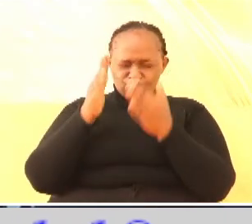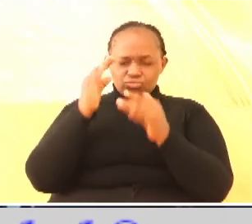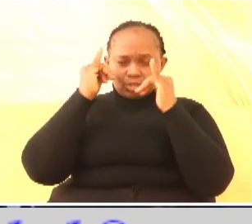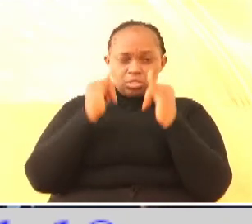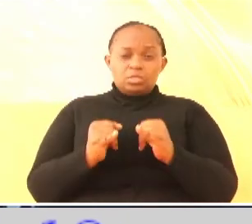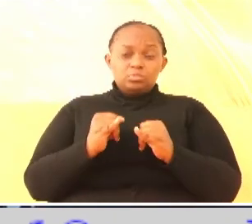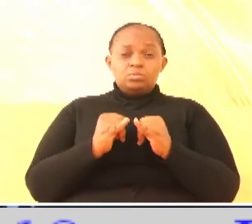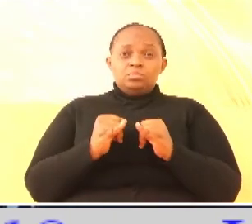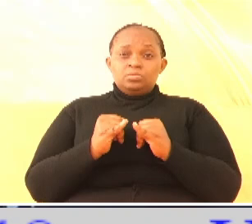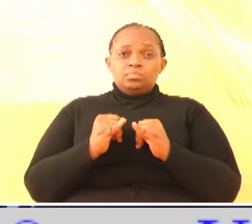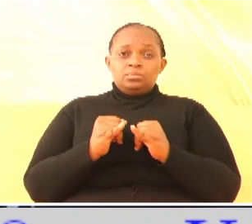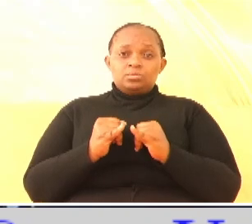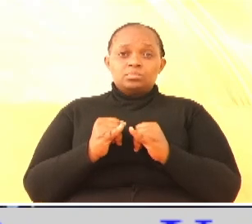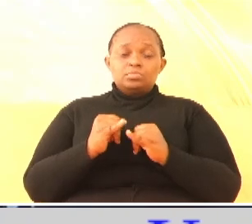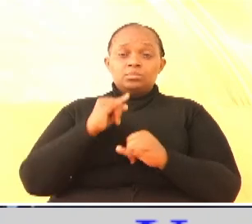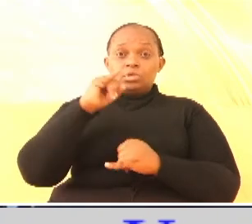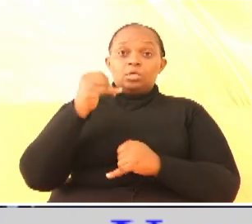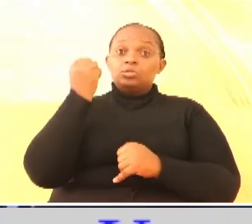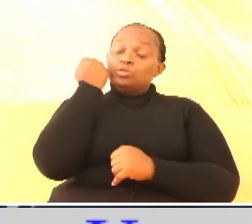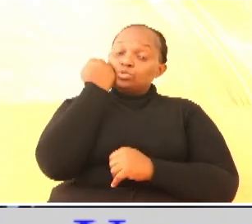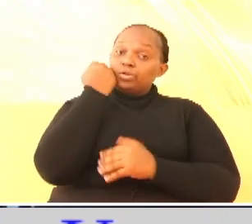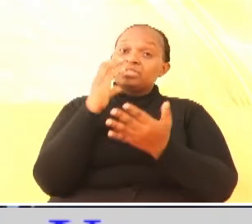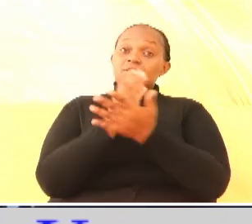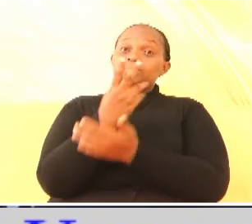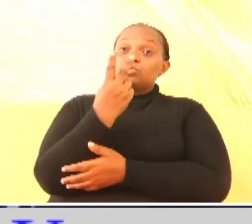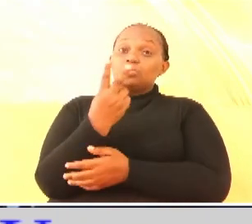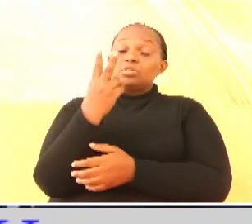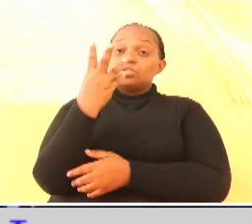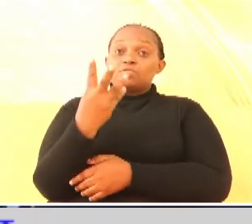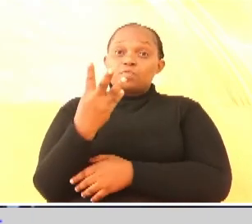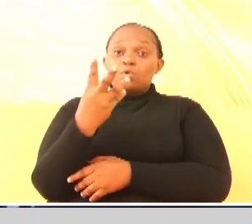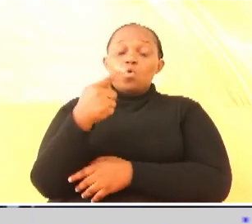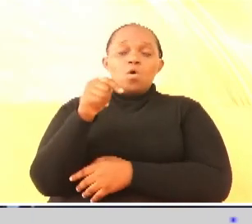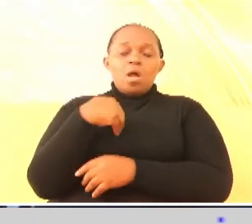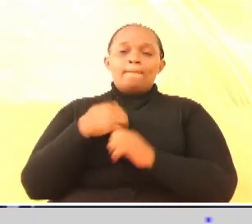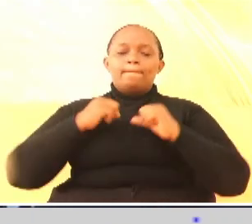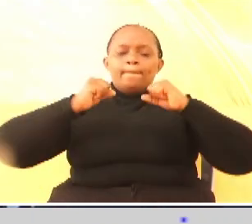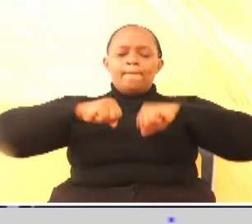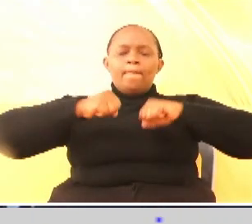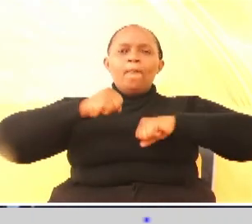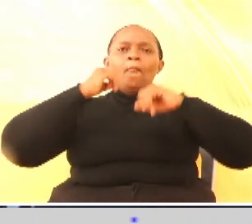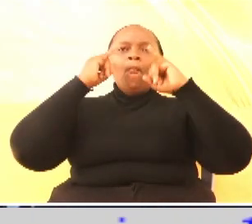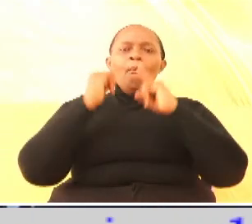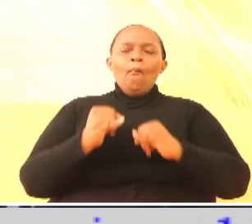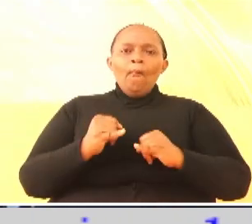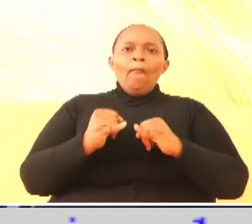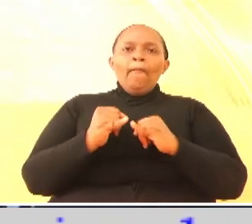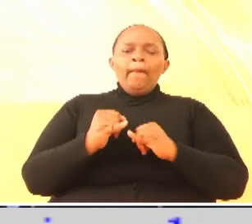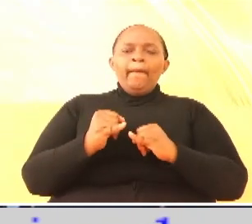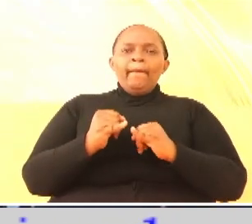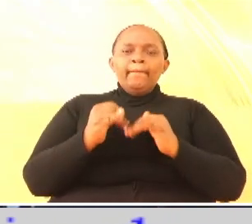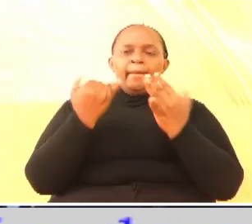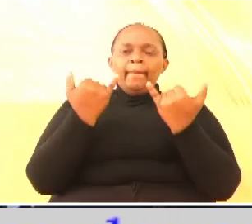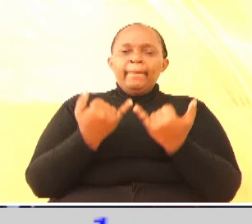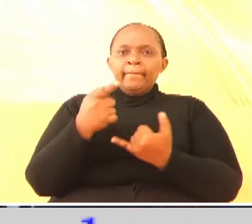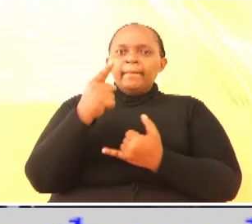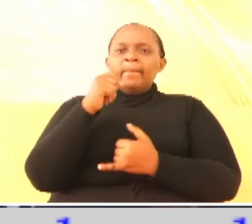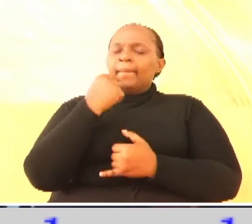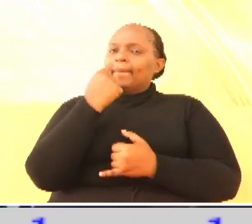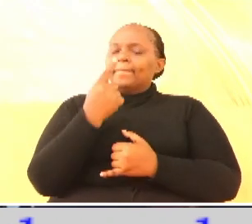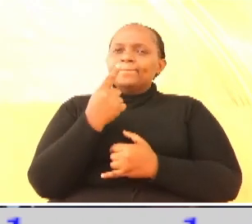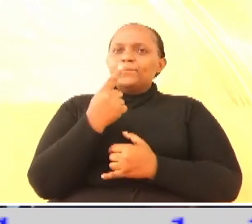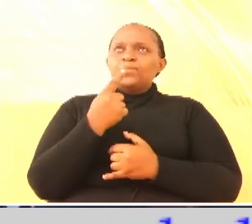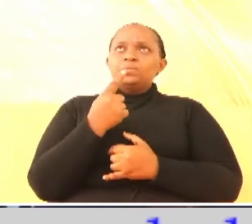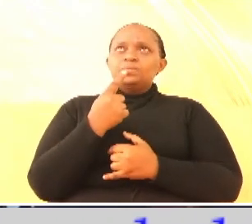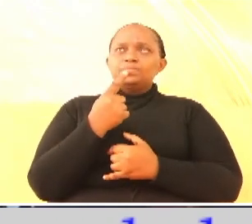ni wakati wa kufanya agano upya. Can you renew your covenant this morning? Ya kwamba ungetaka, kama vile wamesema